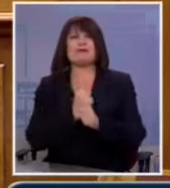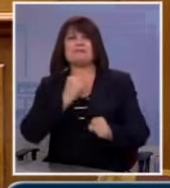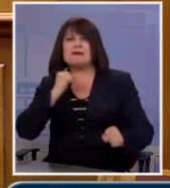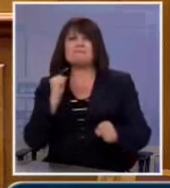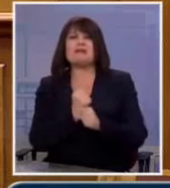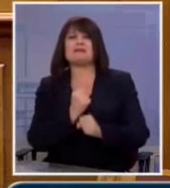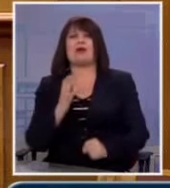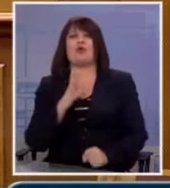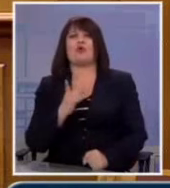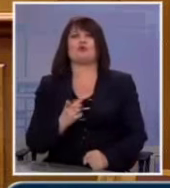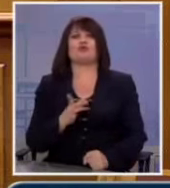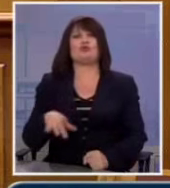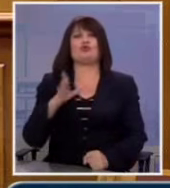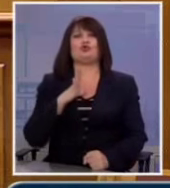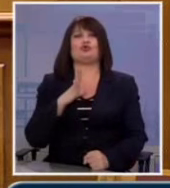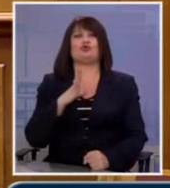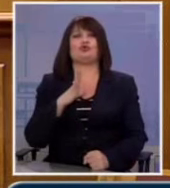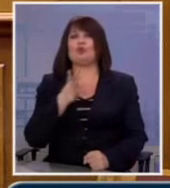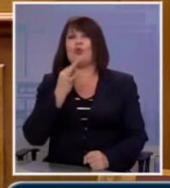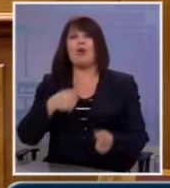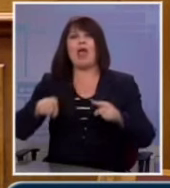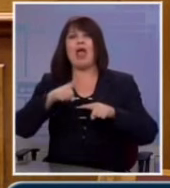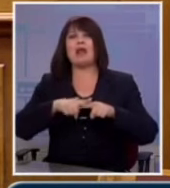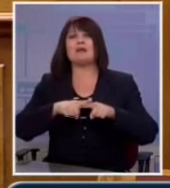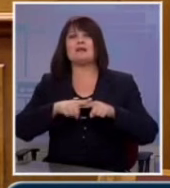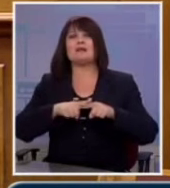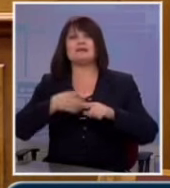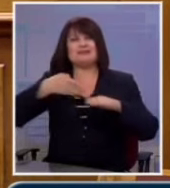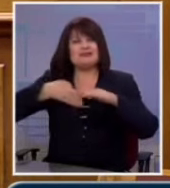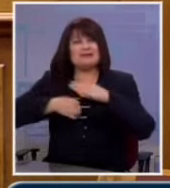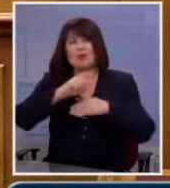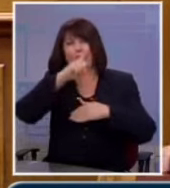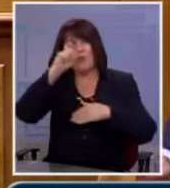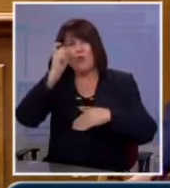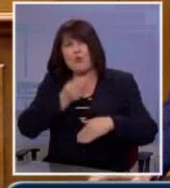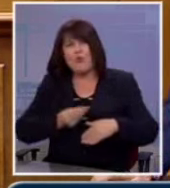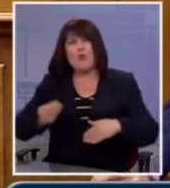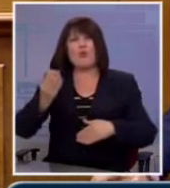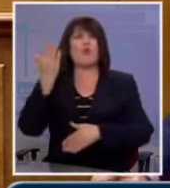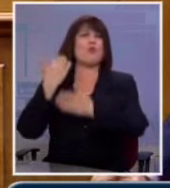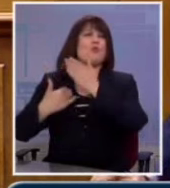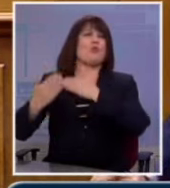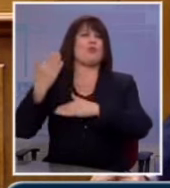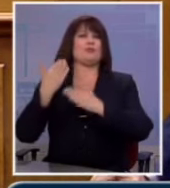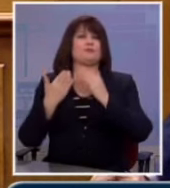κόσμος. Γιατί οι Έλληνες έχουμε περάσει μεγάλες δυσκολίες οι προηγούμενες γενιές,